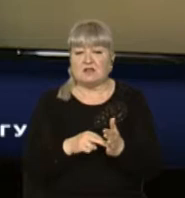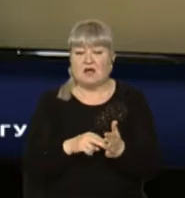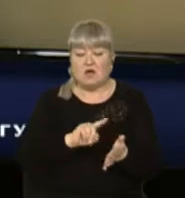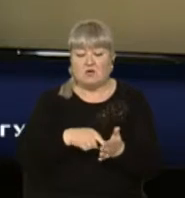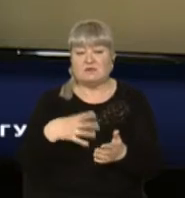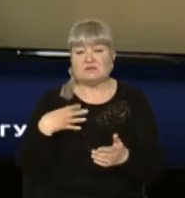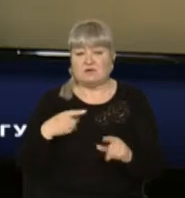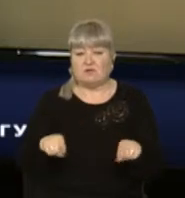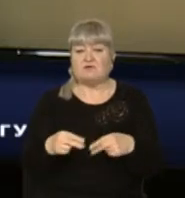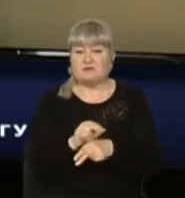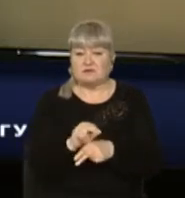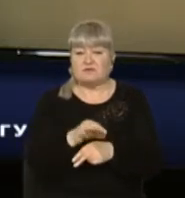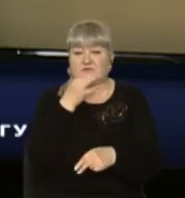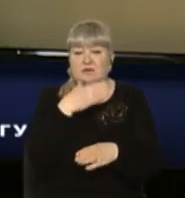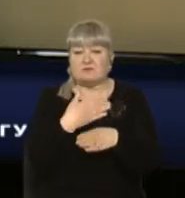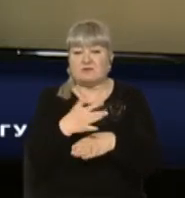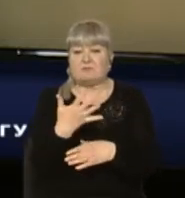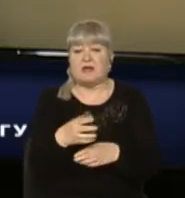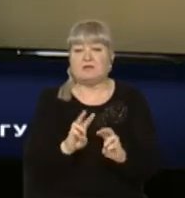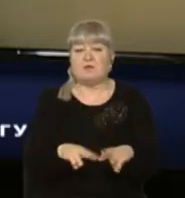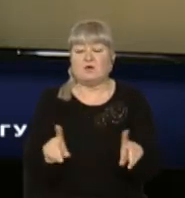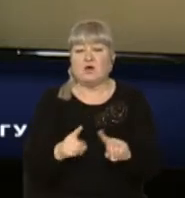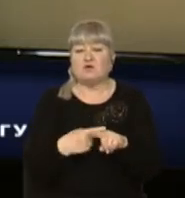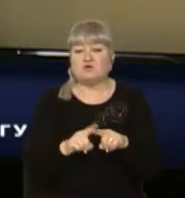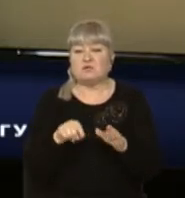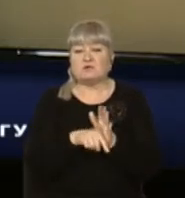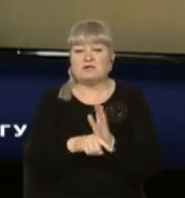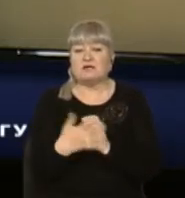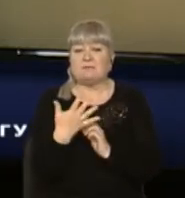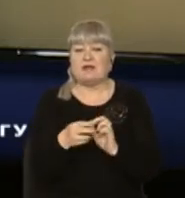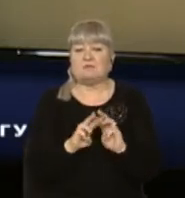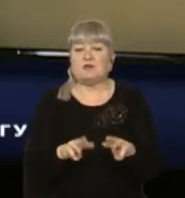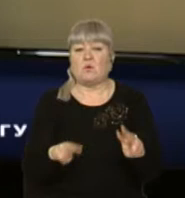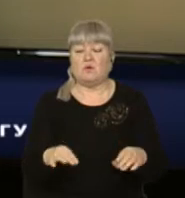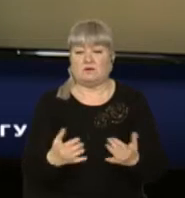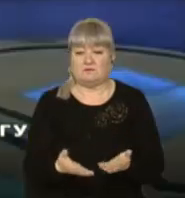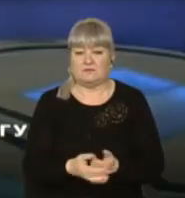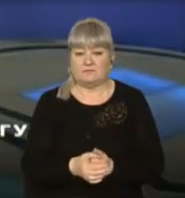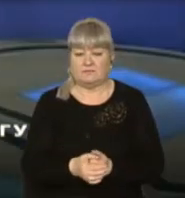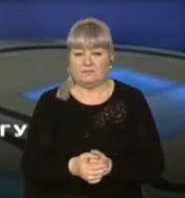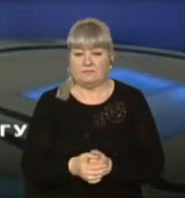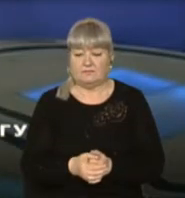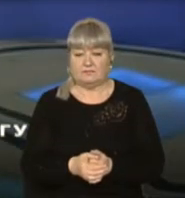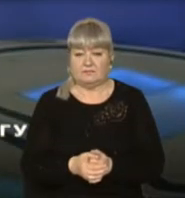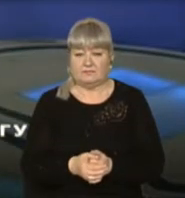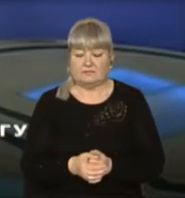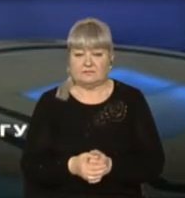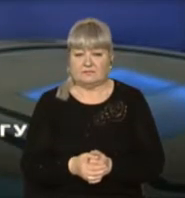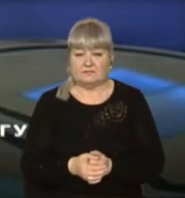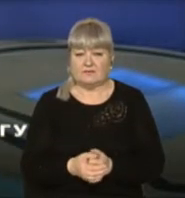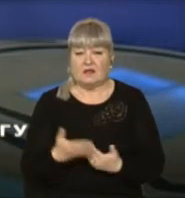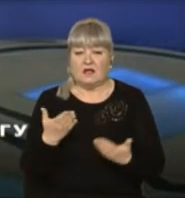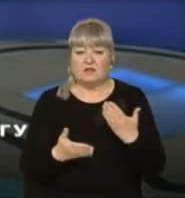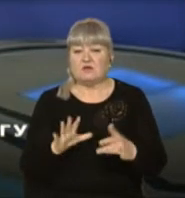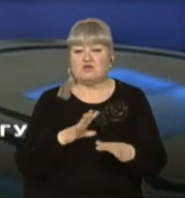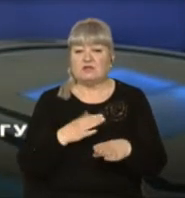фонтан. Відреставрували, в Самборі виділяється 5 мільйонів. Що це означає 5 мільйонів для самбірчан і взагалі, що це тобто, за сума? Якщо б не було цього виділення